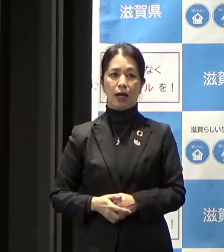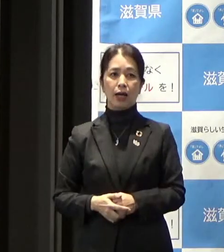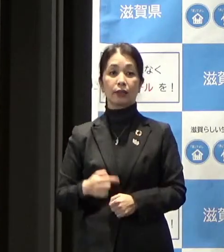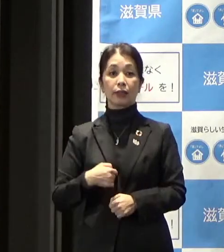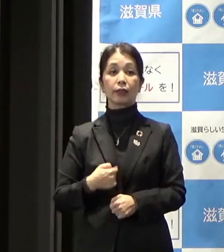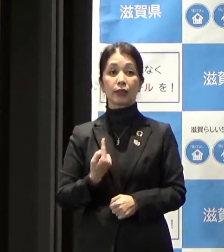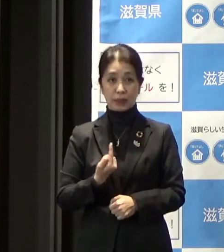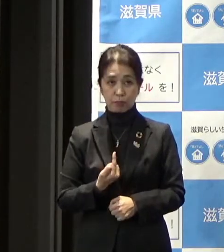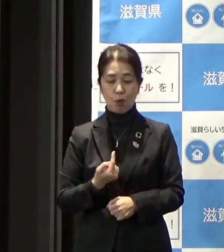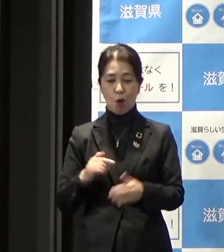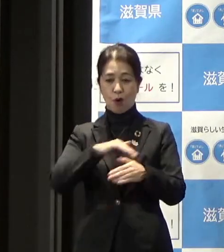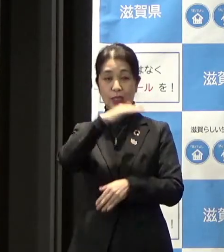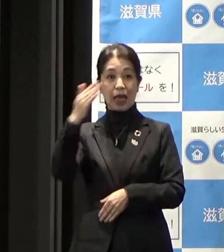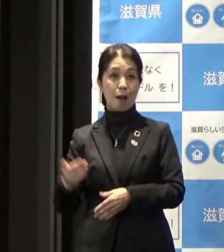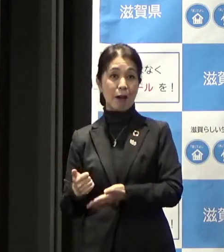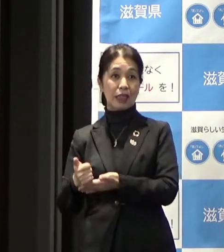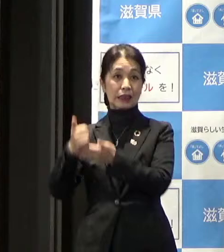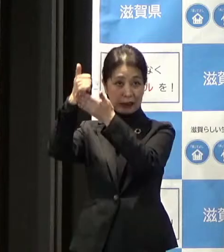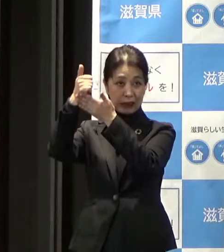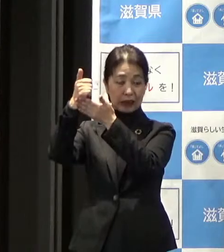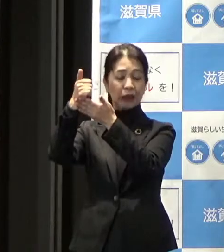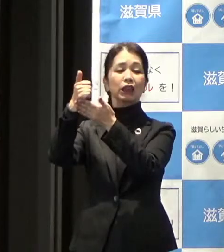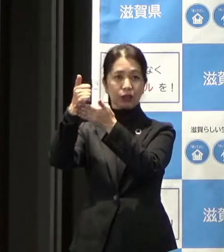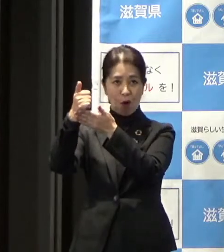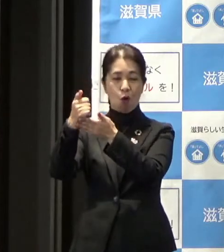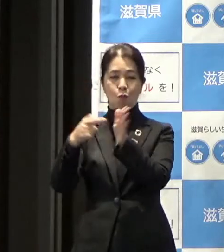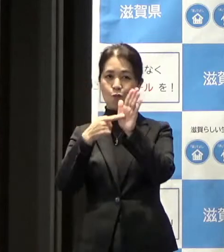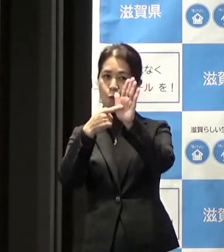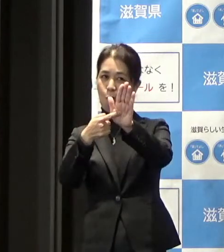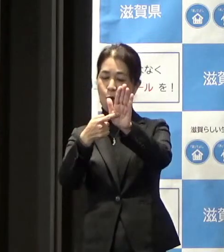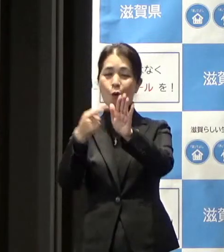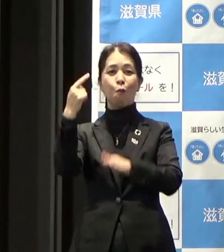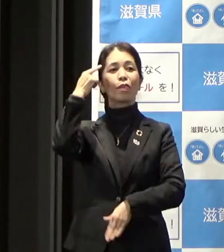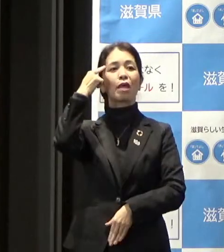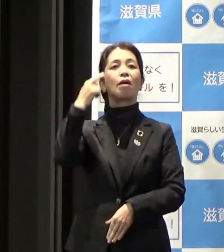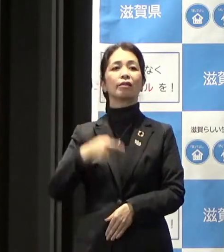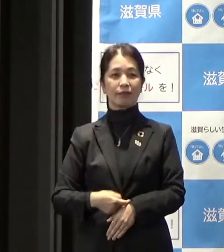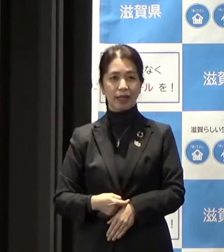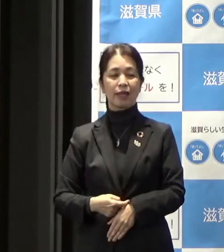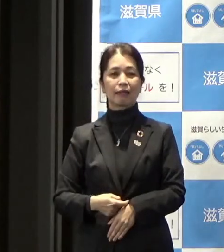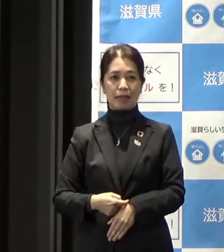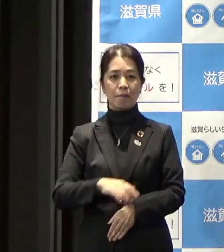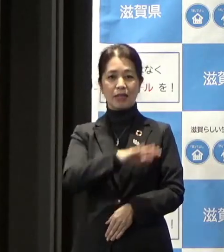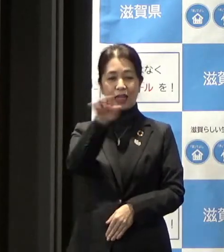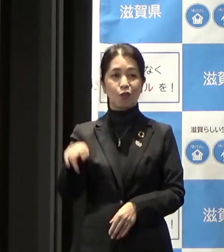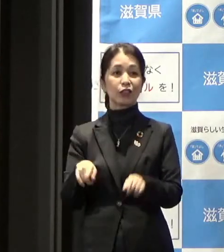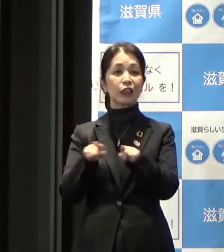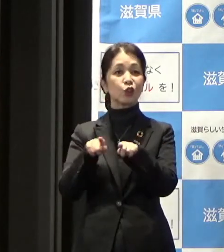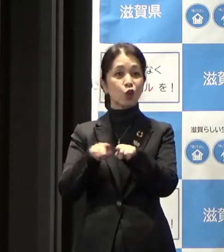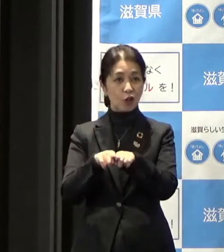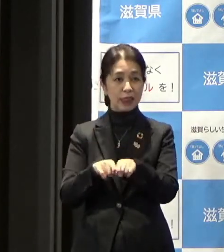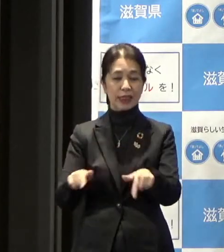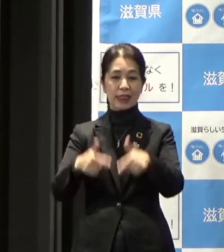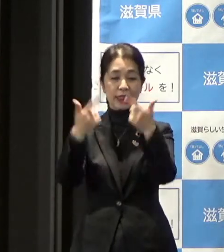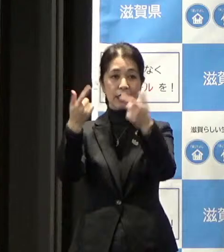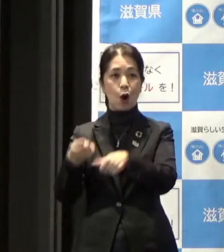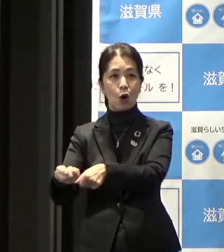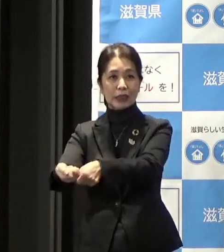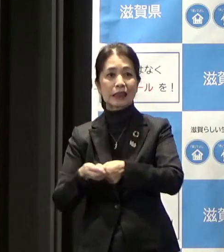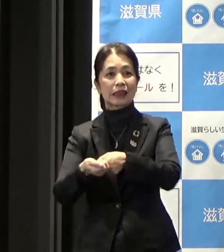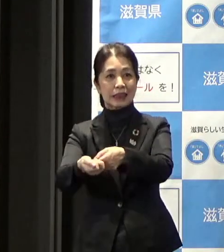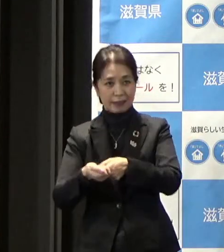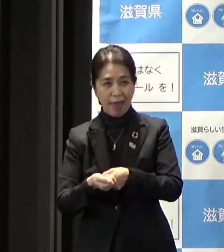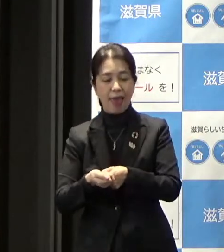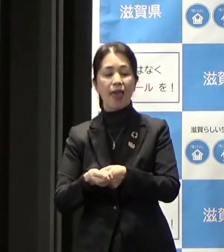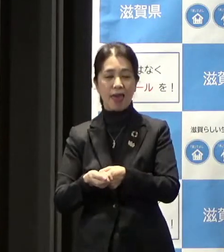私自身も山の知事を標榜しようとしておりますので、ぜひ一緒に木を切り植え、対談者や来